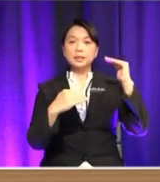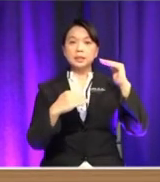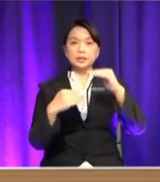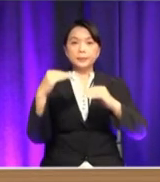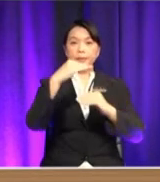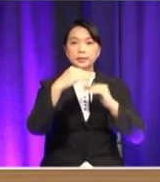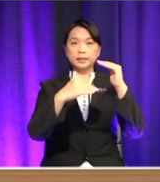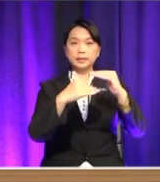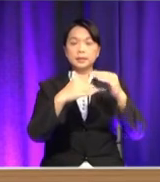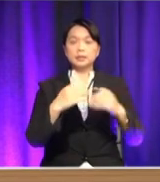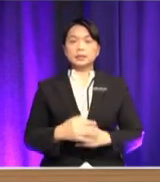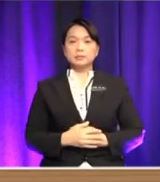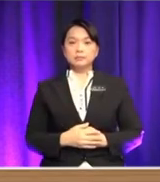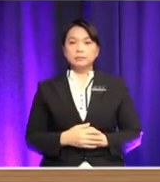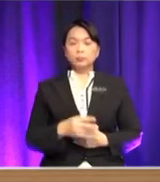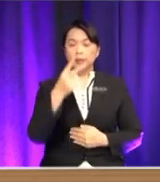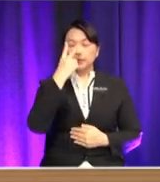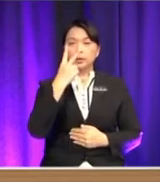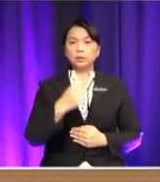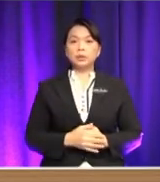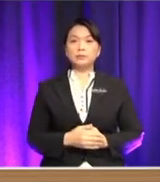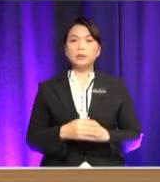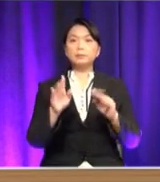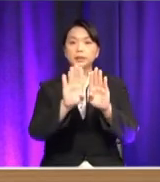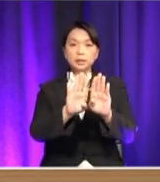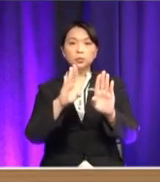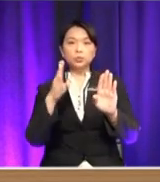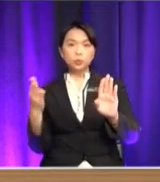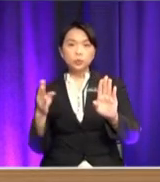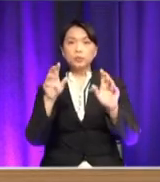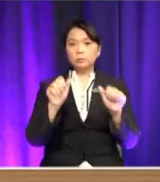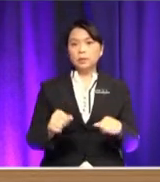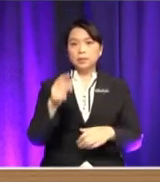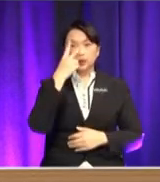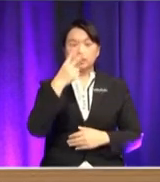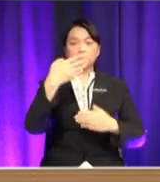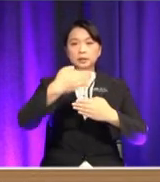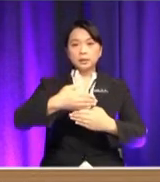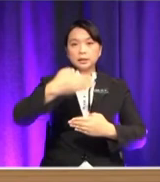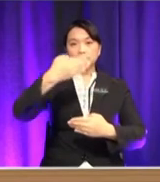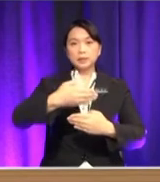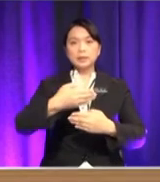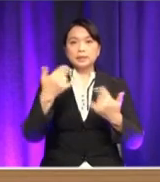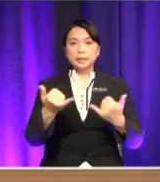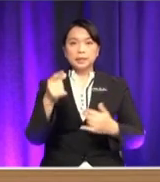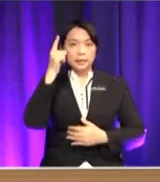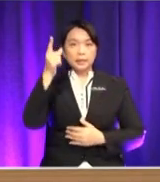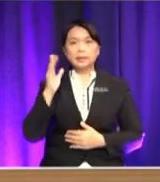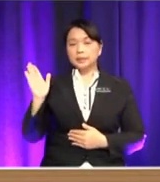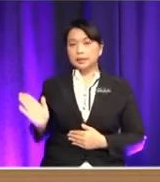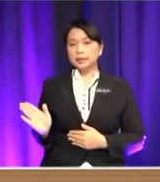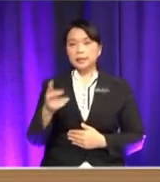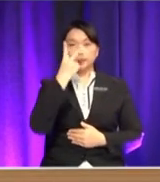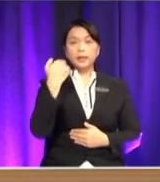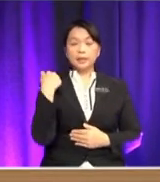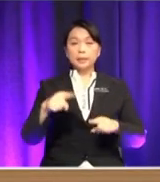Atika pintu dinding dan sebagainya lukisan yang kedua kalau kamu lihat 6 pak